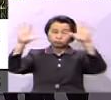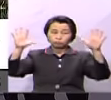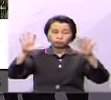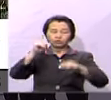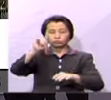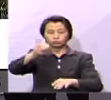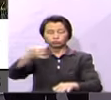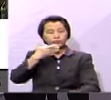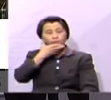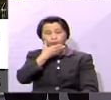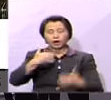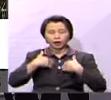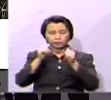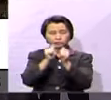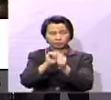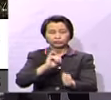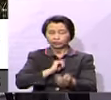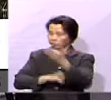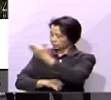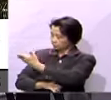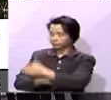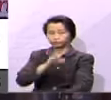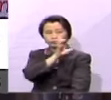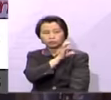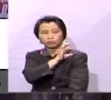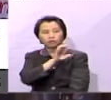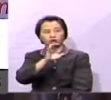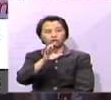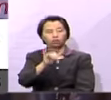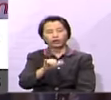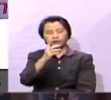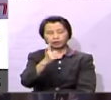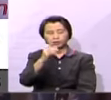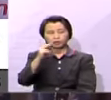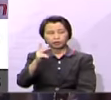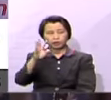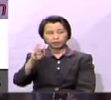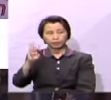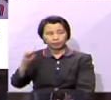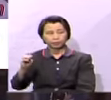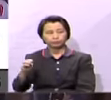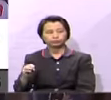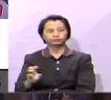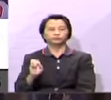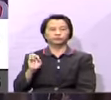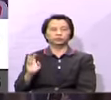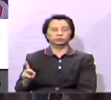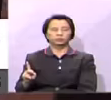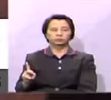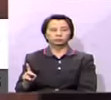ini bersama-sama saya iaitu pengerusi YDKMM iaitu Muhammad Syafiq Zainal. Baiklah, saudara Muhammad